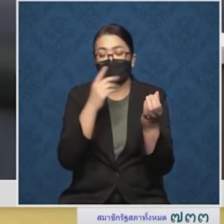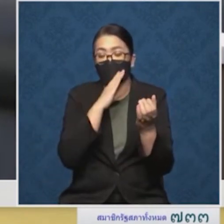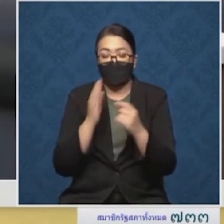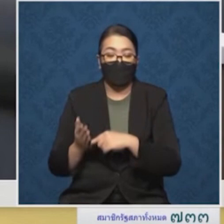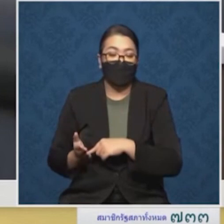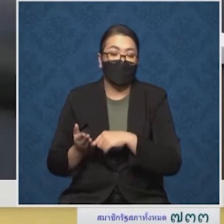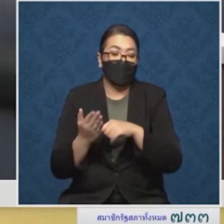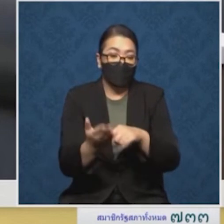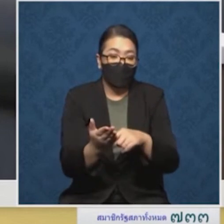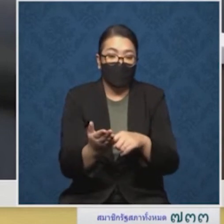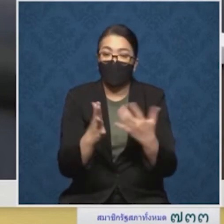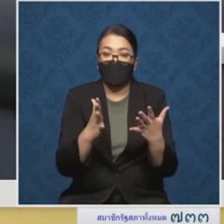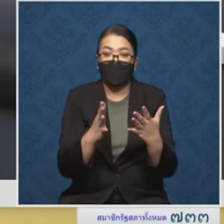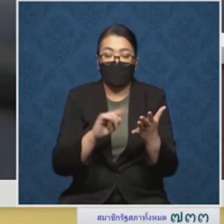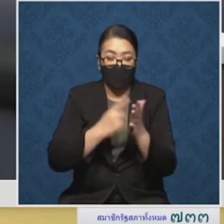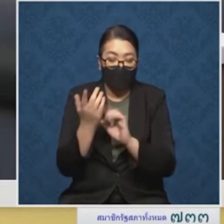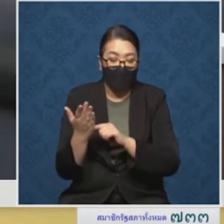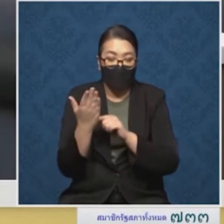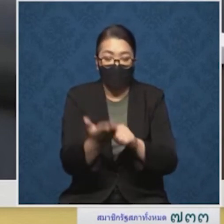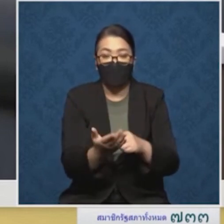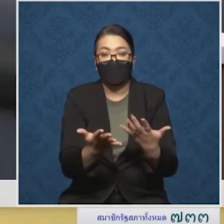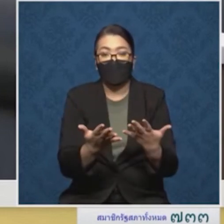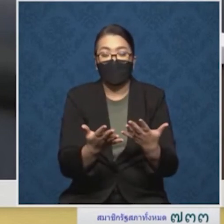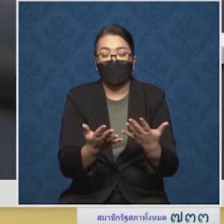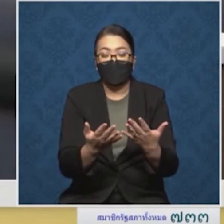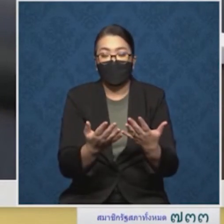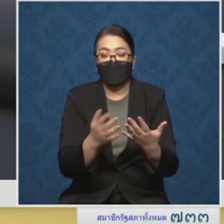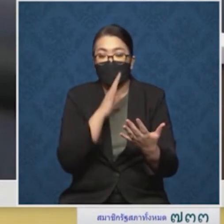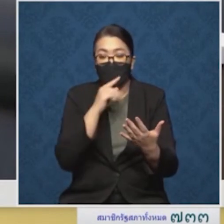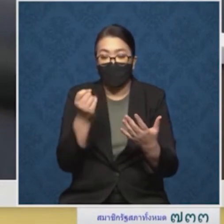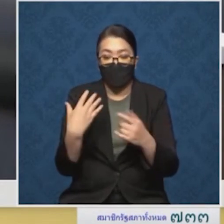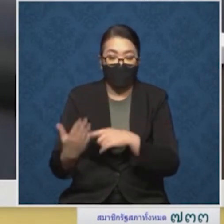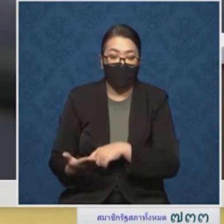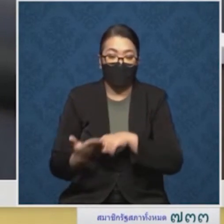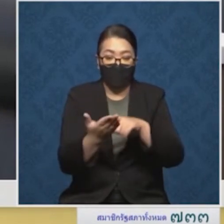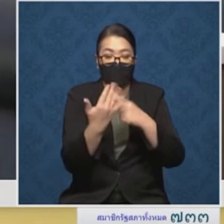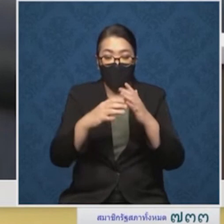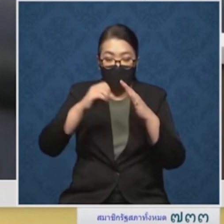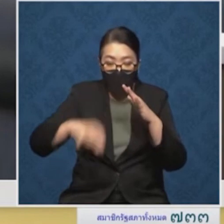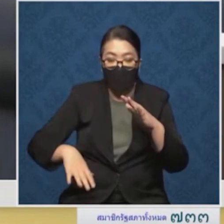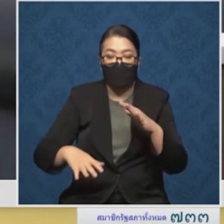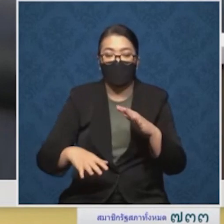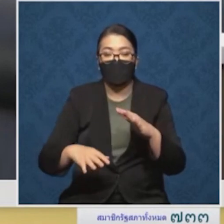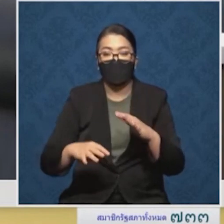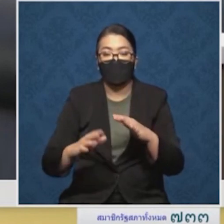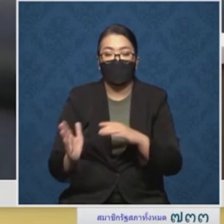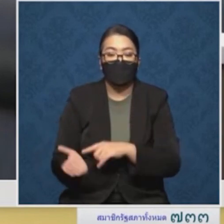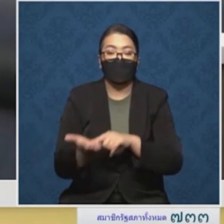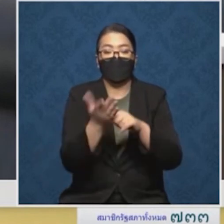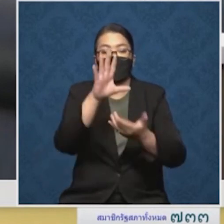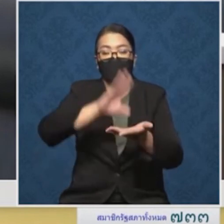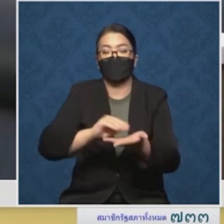มตนเรื่องทไปสู่ผชมตินี่กรณีทไม่ตกแต่ถ้หักวาท่านประทานด้วยนิจัว่ถ้ามันตกตกแล้ว